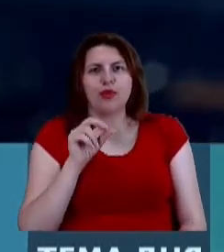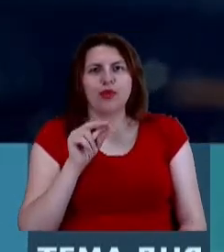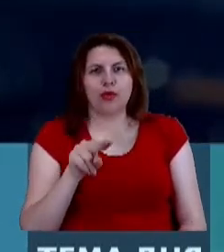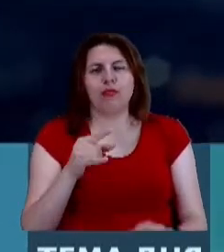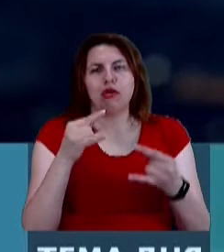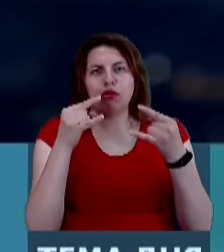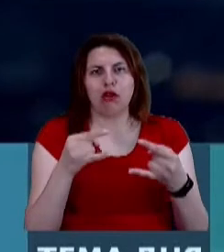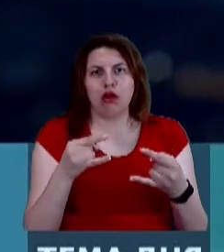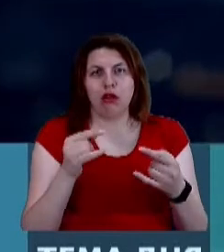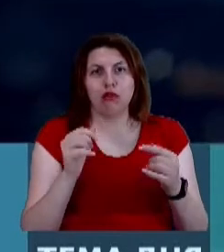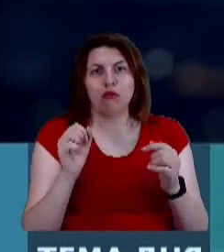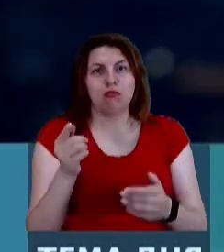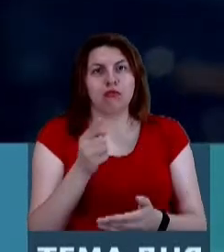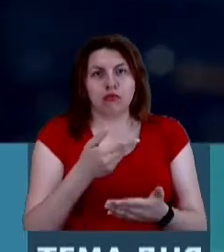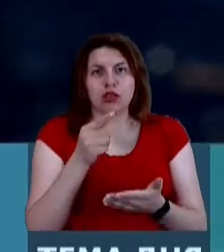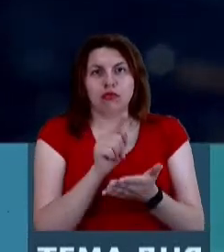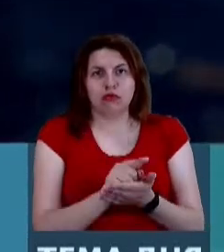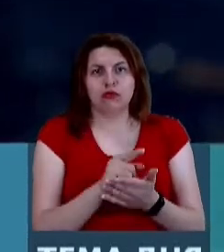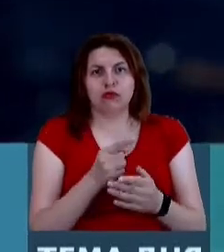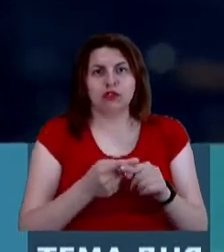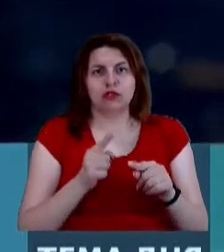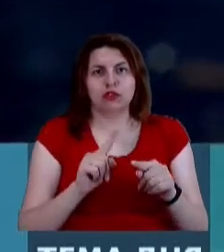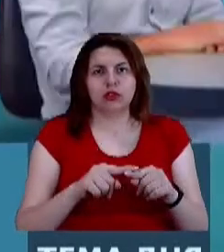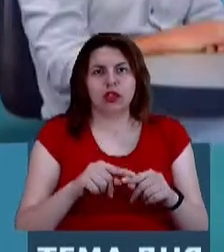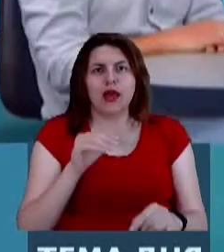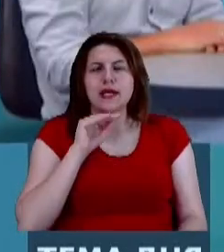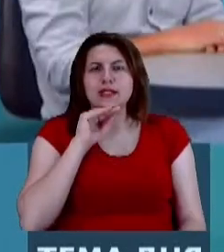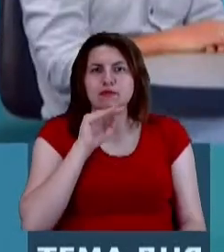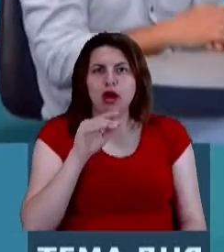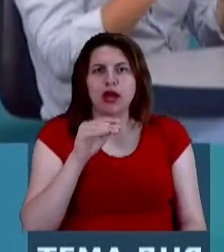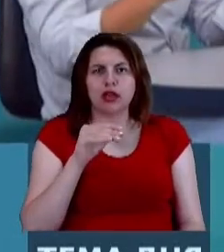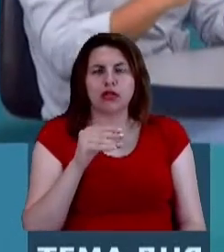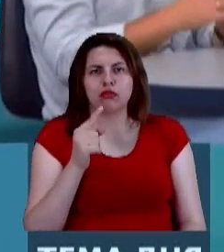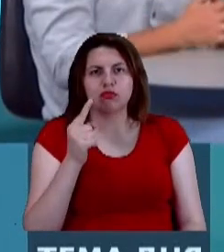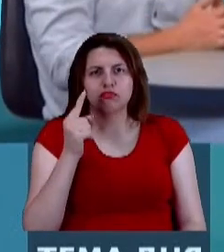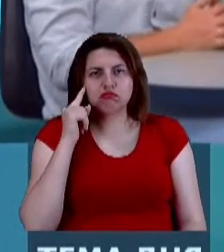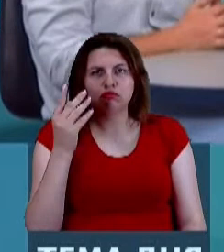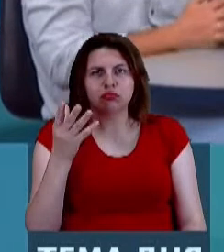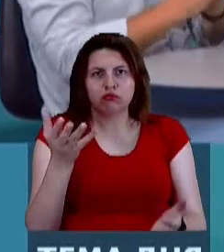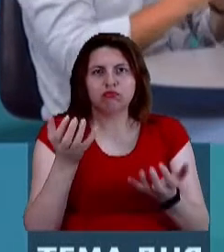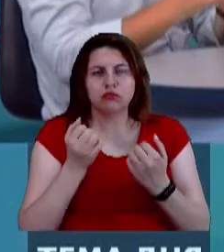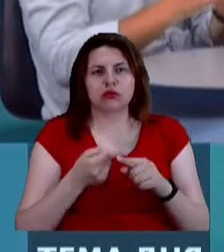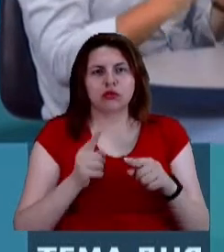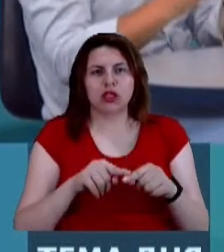на те, що говорять експерти, чи апелюють вони до цифр? Я би порадив, наприклад,